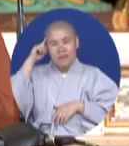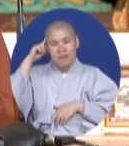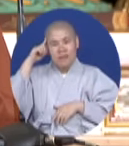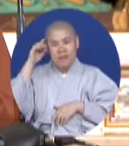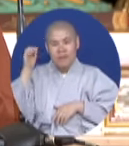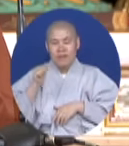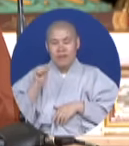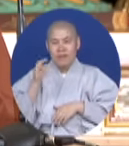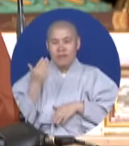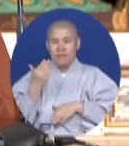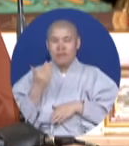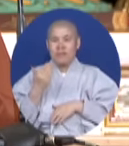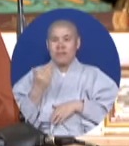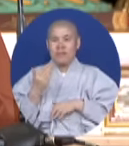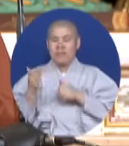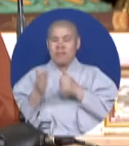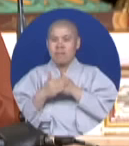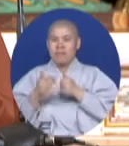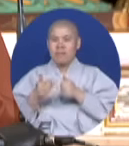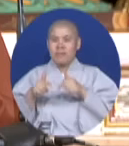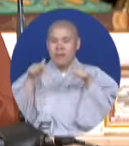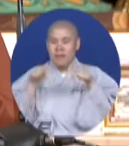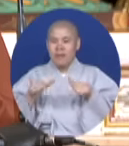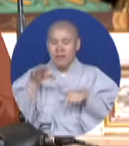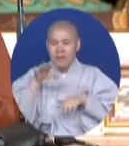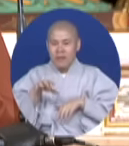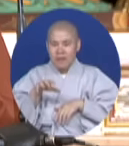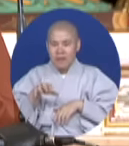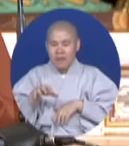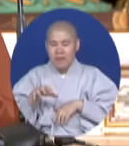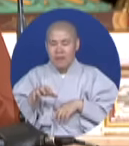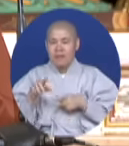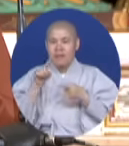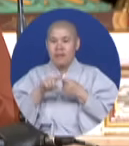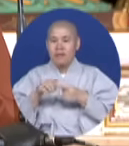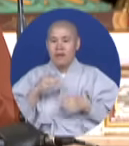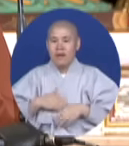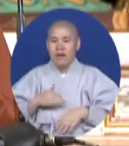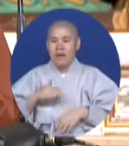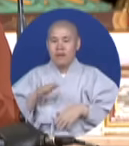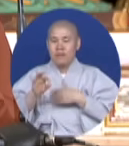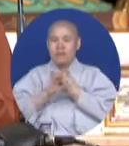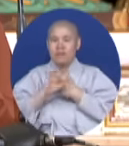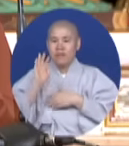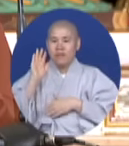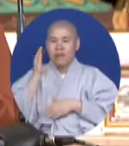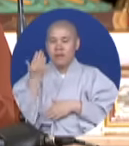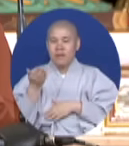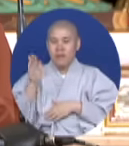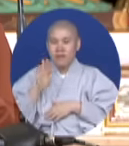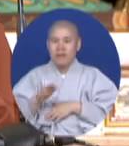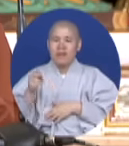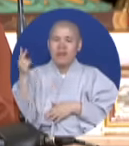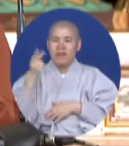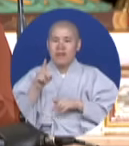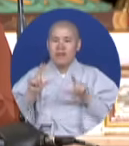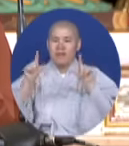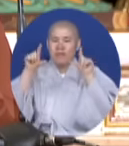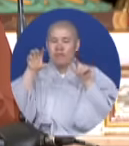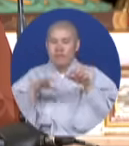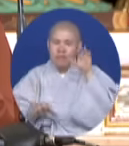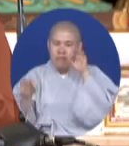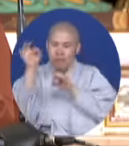그래서 서방이라고만 알았으면 됐는데 동방을 또 다시 찾아요